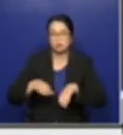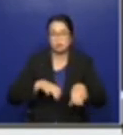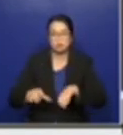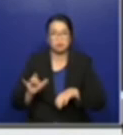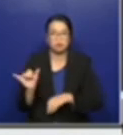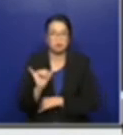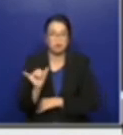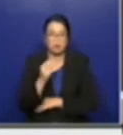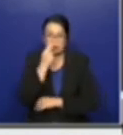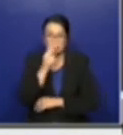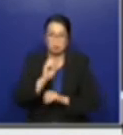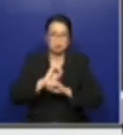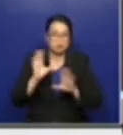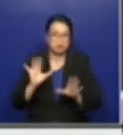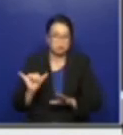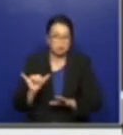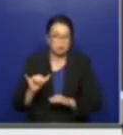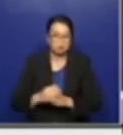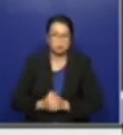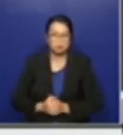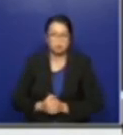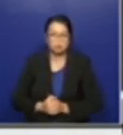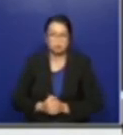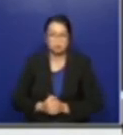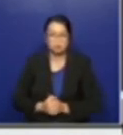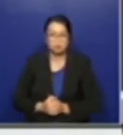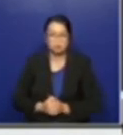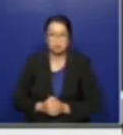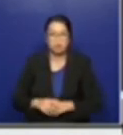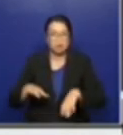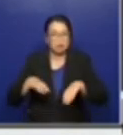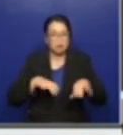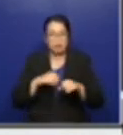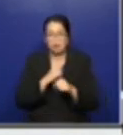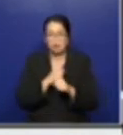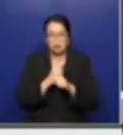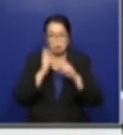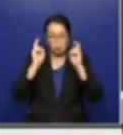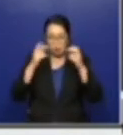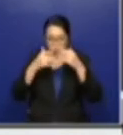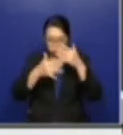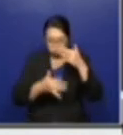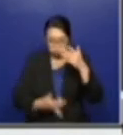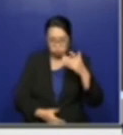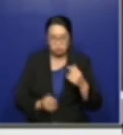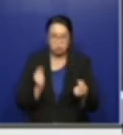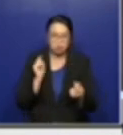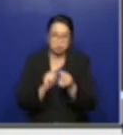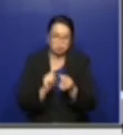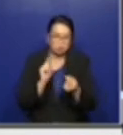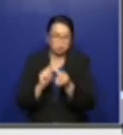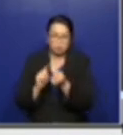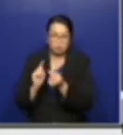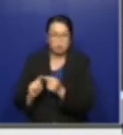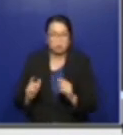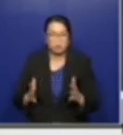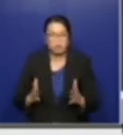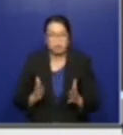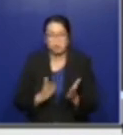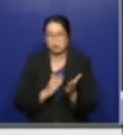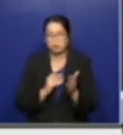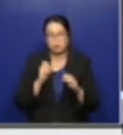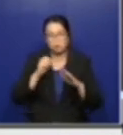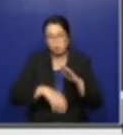ที่เป็นรูปธรรมเห็นไหมครับนั่นแสดงว่าการดำเนินงานของท่านเนี่ยนะครับมันยังไม่คืบหน้าอะไรเลยนะครับหลายอย่างผมยกตัวอย่างอีกนะ